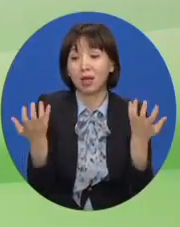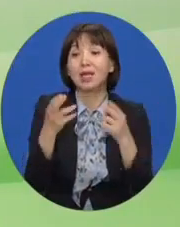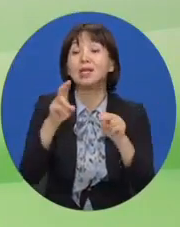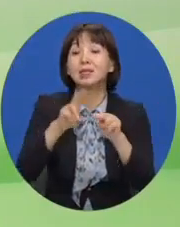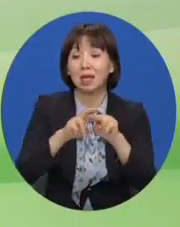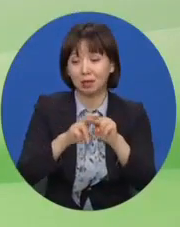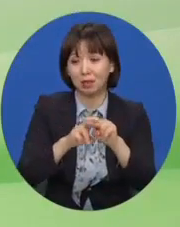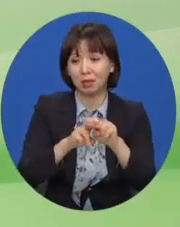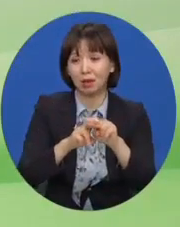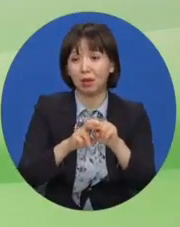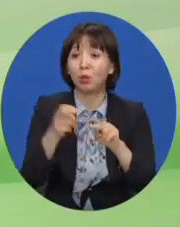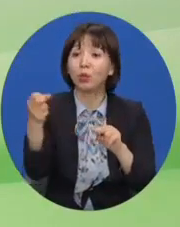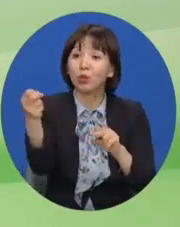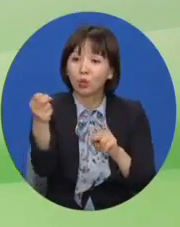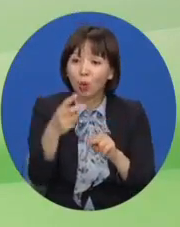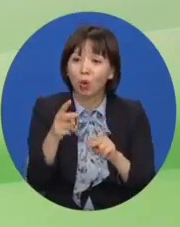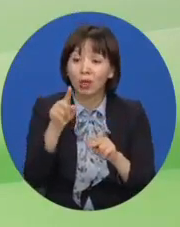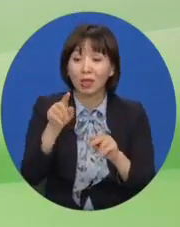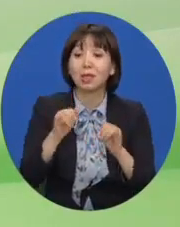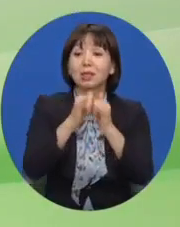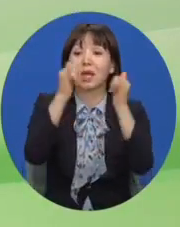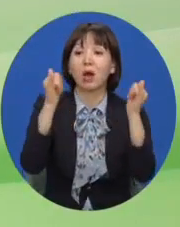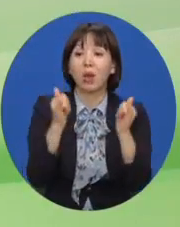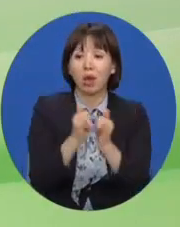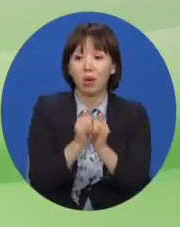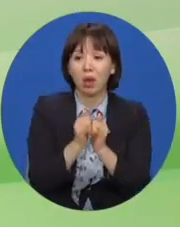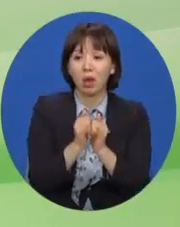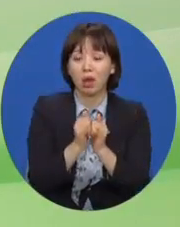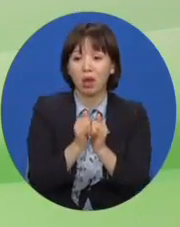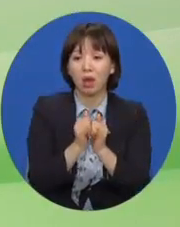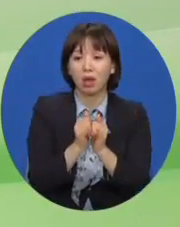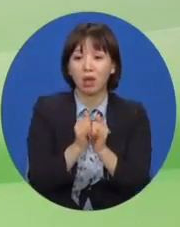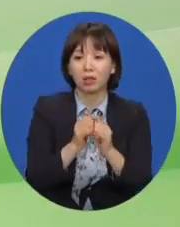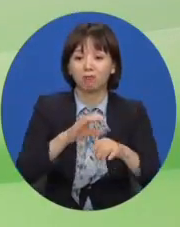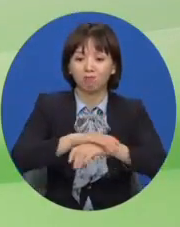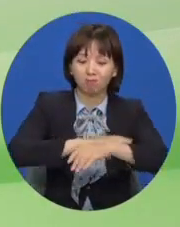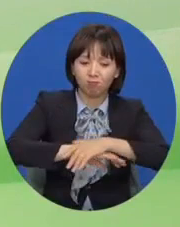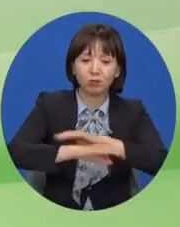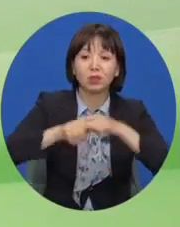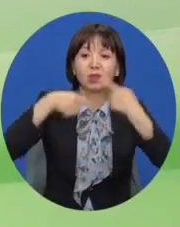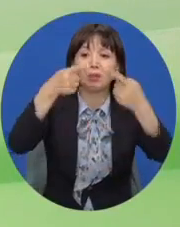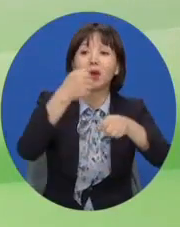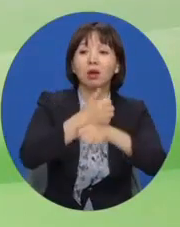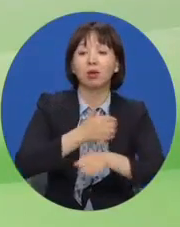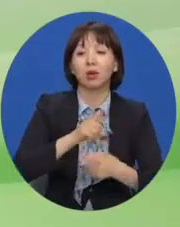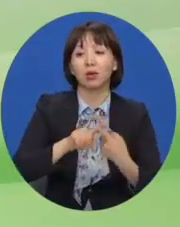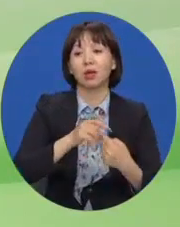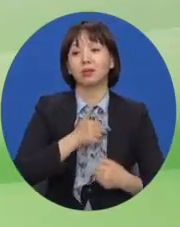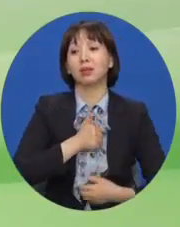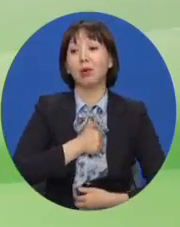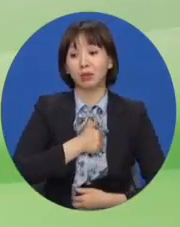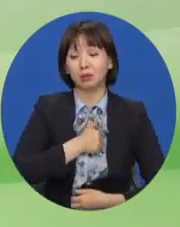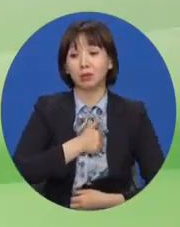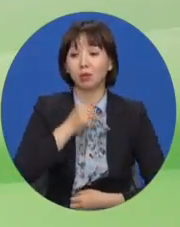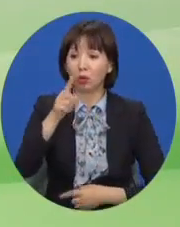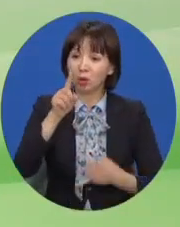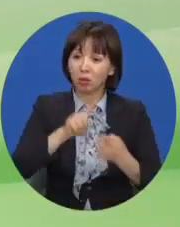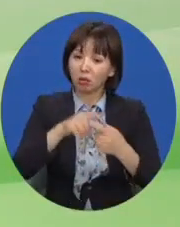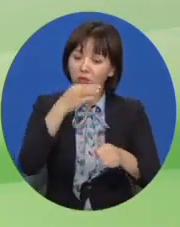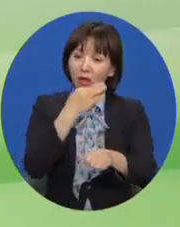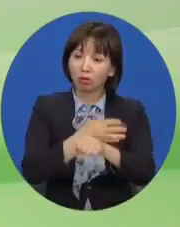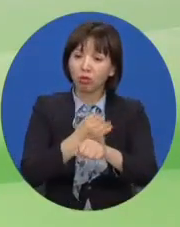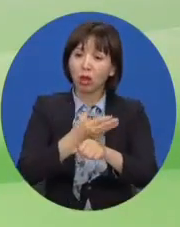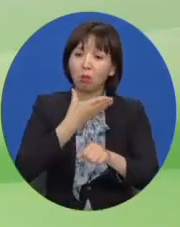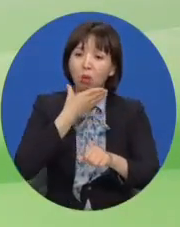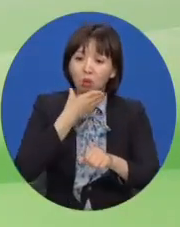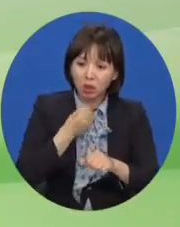일자리입니다. 그리고 이 사회의 주도적 참여자로서의 자부심입니다. 이것을 단순하게 복지의